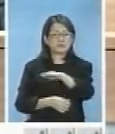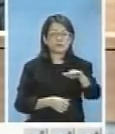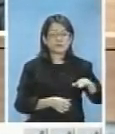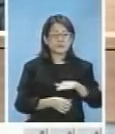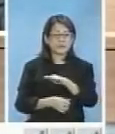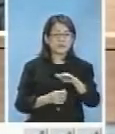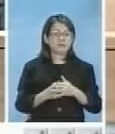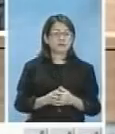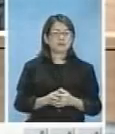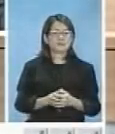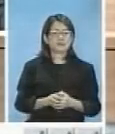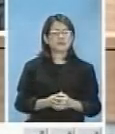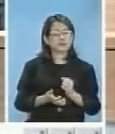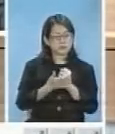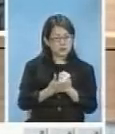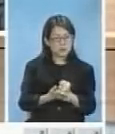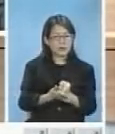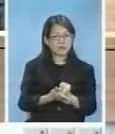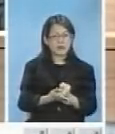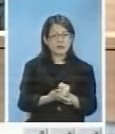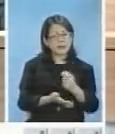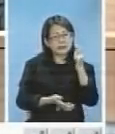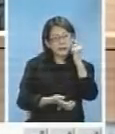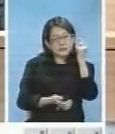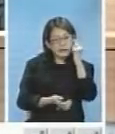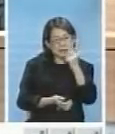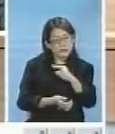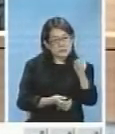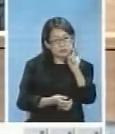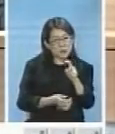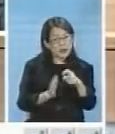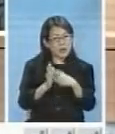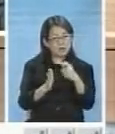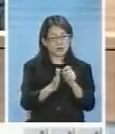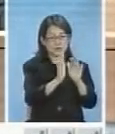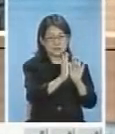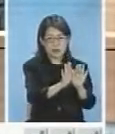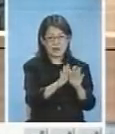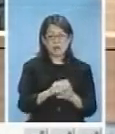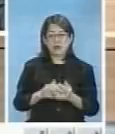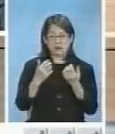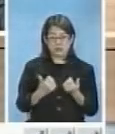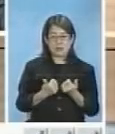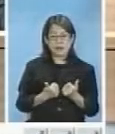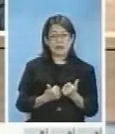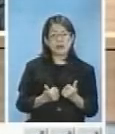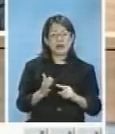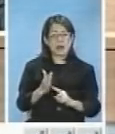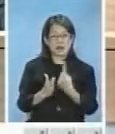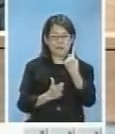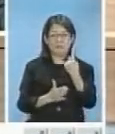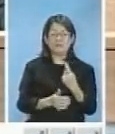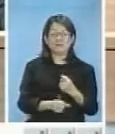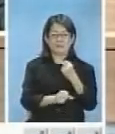ผู้ทรงเกียรติทุกท่านร่วมกันตั้งข้อสังเกตนะครับว่าวันนี้เป็นเพียงเพิ่งเริ่มกระบวน